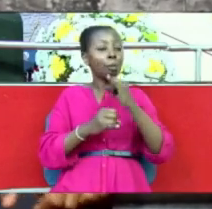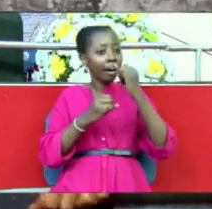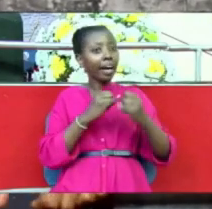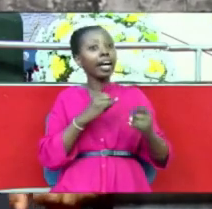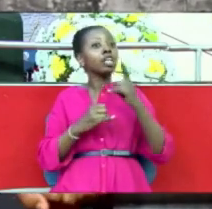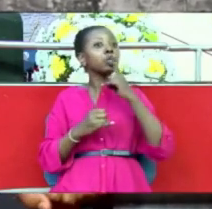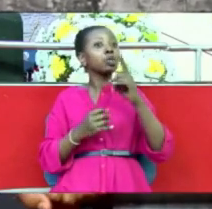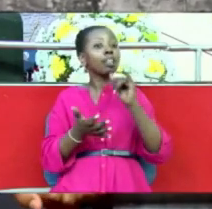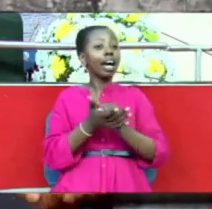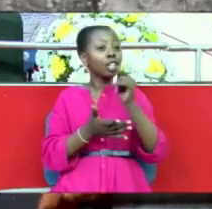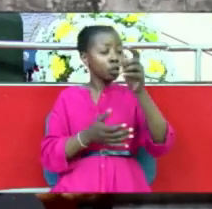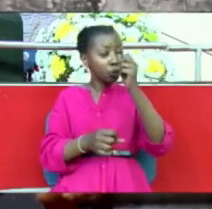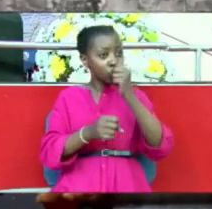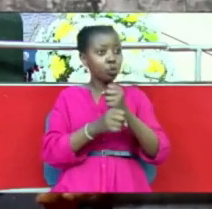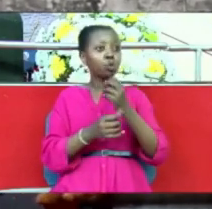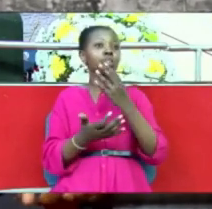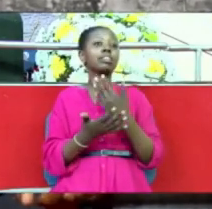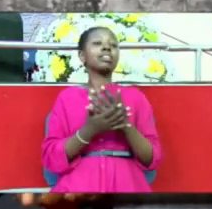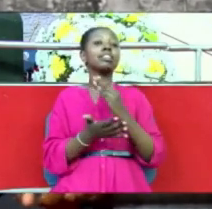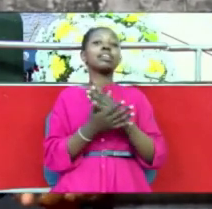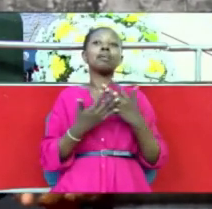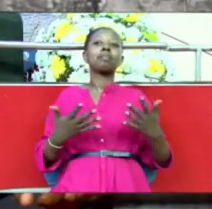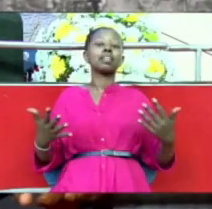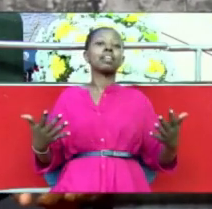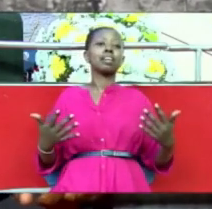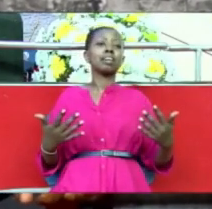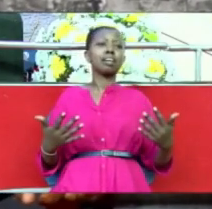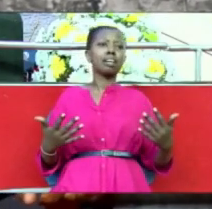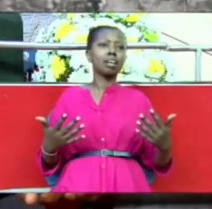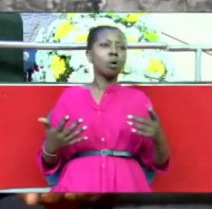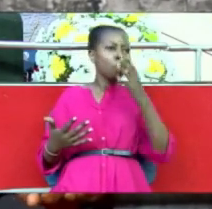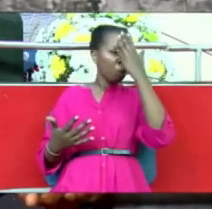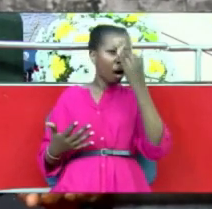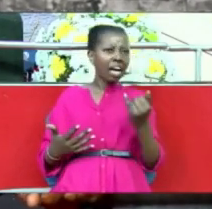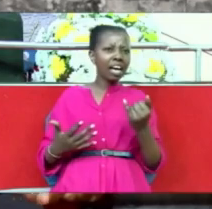Hii pesa ambayo hata hii, ikikuja wiki mbili imeisha, wewe futwa.